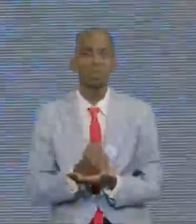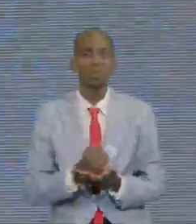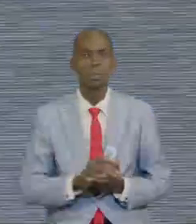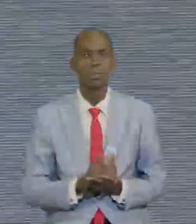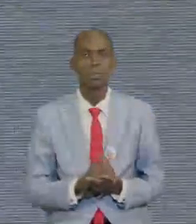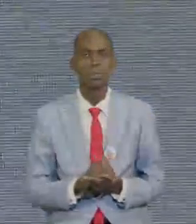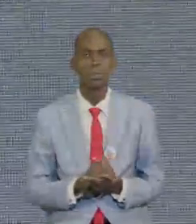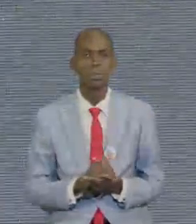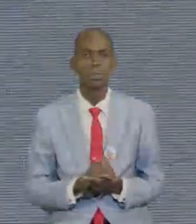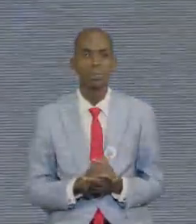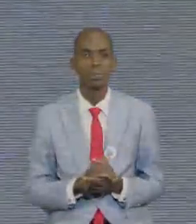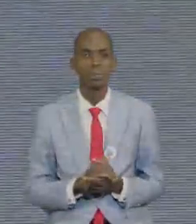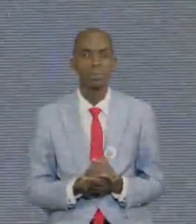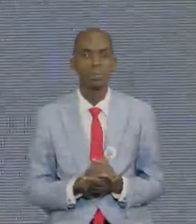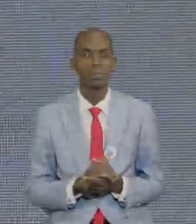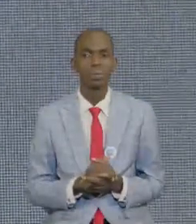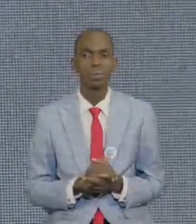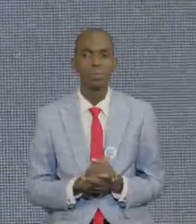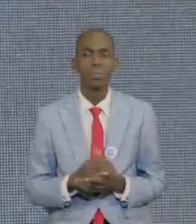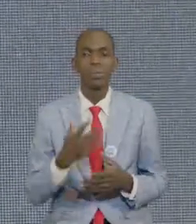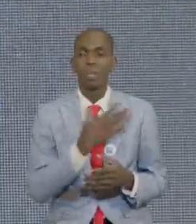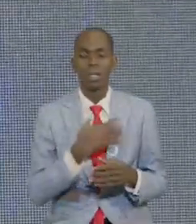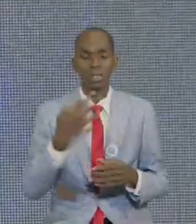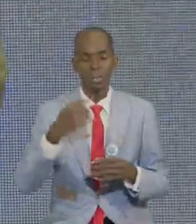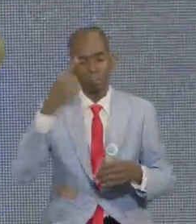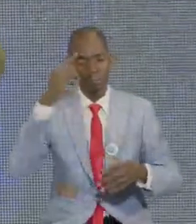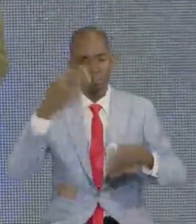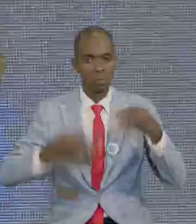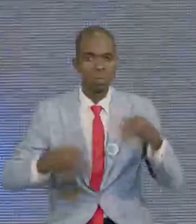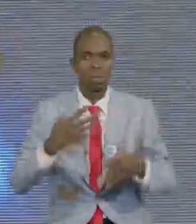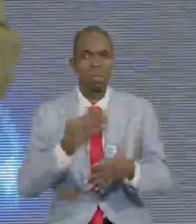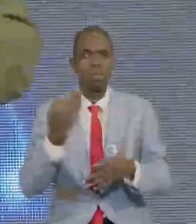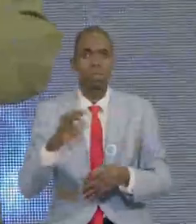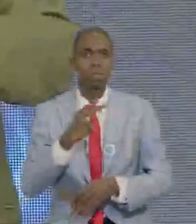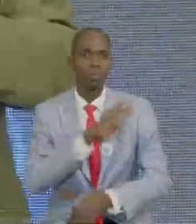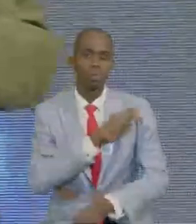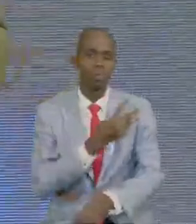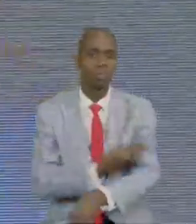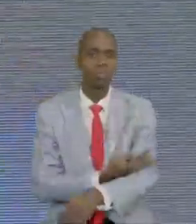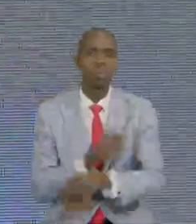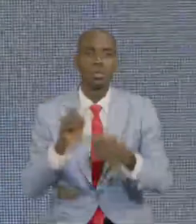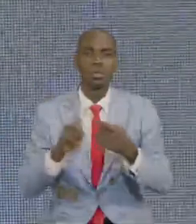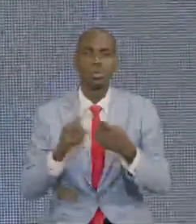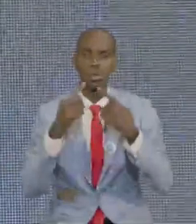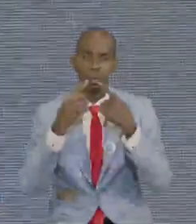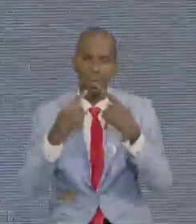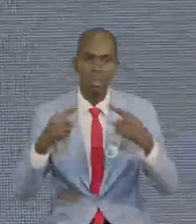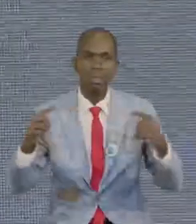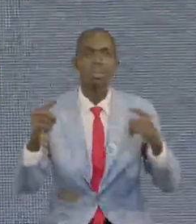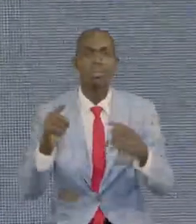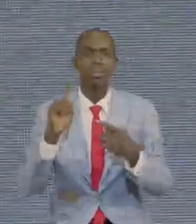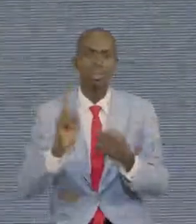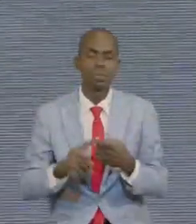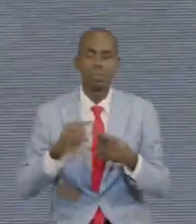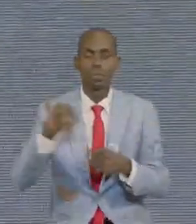rempli de puissance de l'Esprit. And judgment and of might. Je suis rempli de justice de vigueur. To declare unto